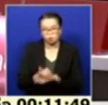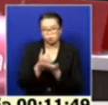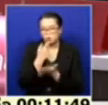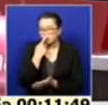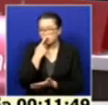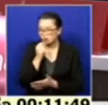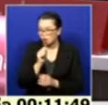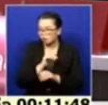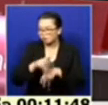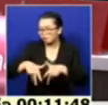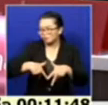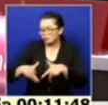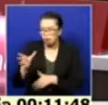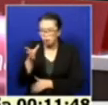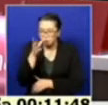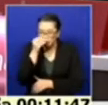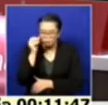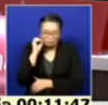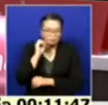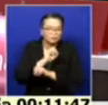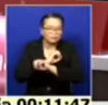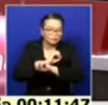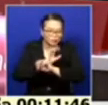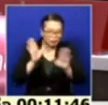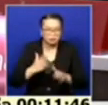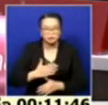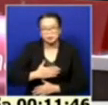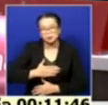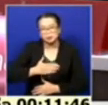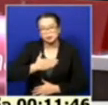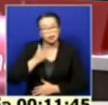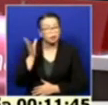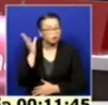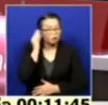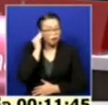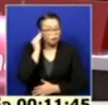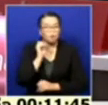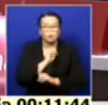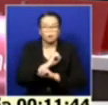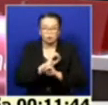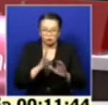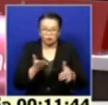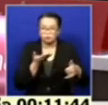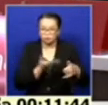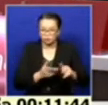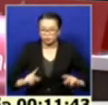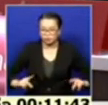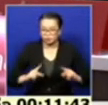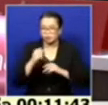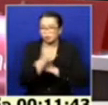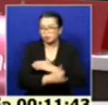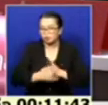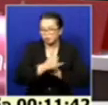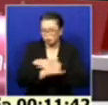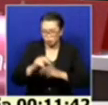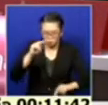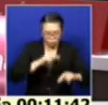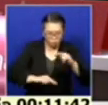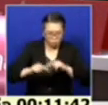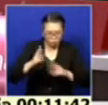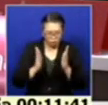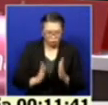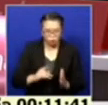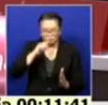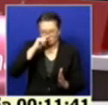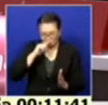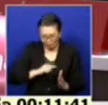างเพื่อนบ้านเราสปป.ลาวซึ่งชัดเจนมีแน่นอนท่าน